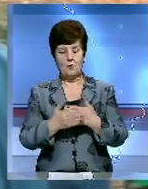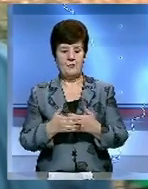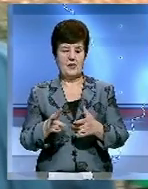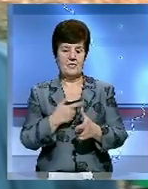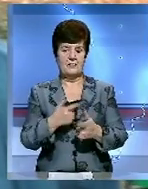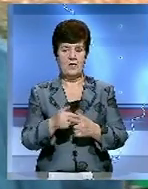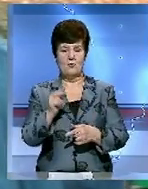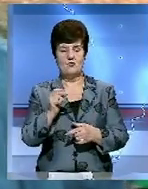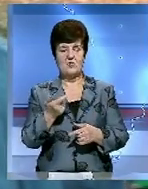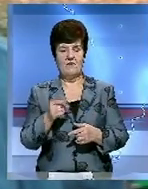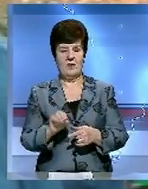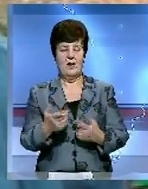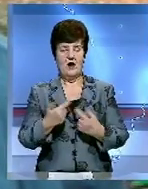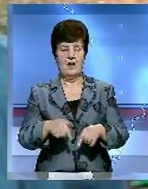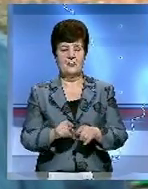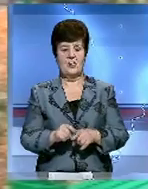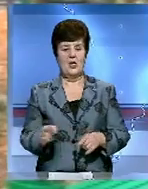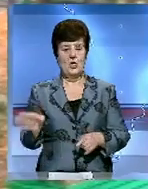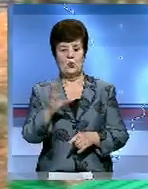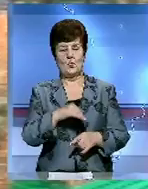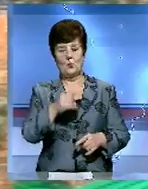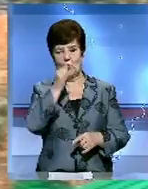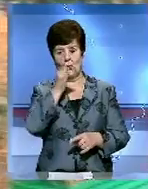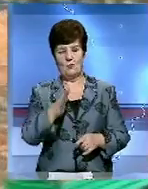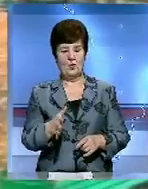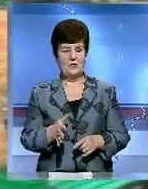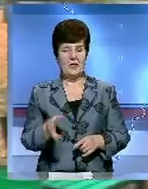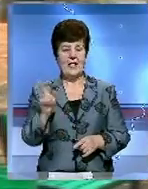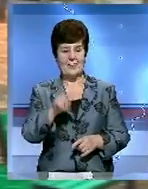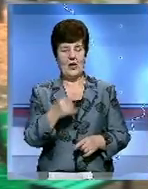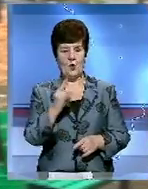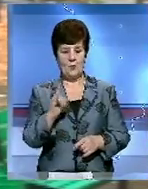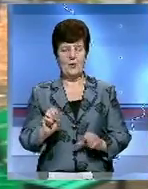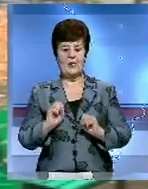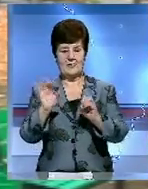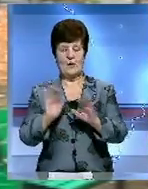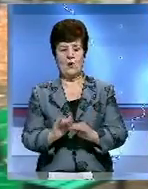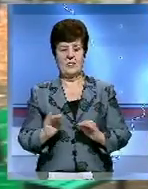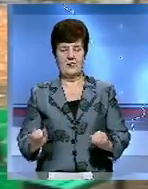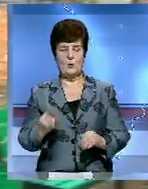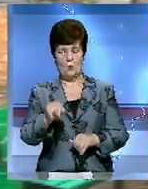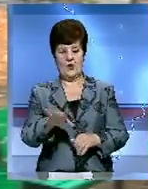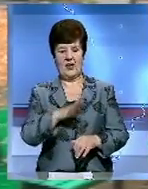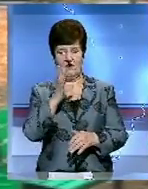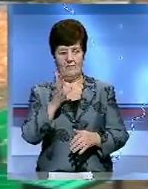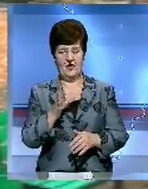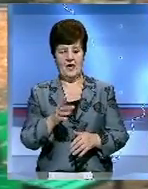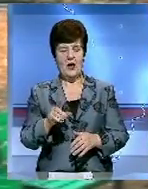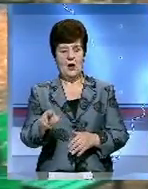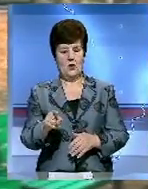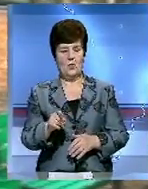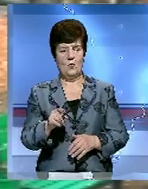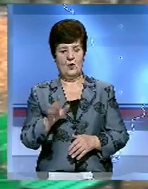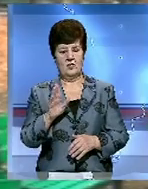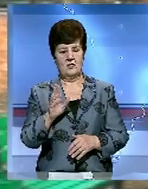de jertvit așa, totul nu poți. Dar copilul, l-ați dat la o grădiniță unde ar fi și un copil cu virusul HIV? De ce nu?